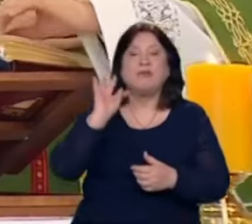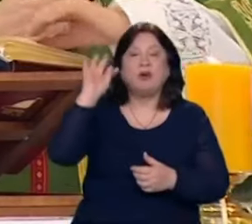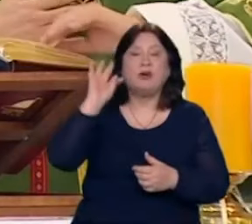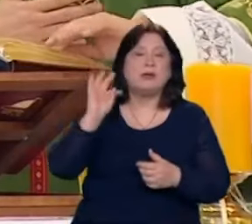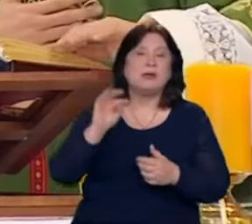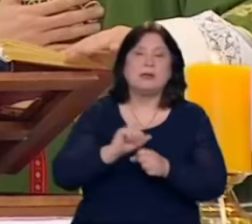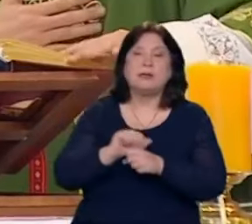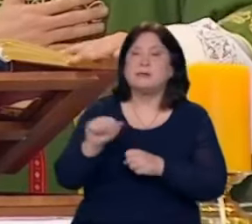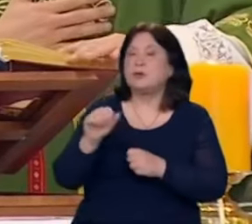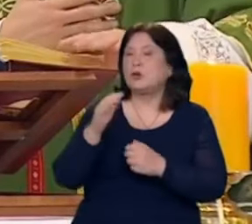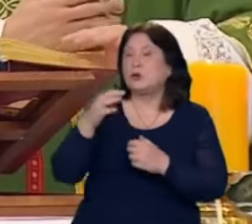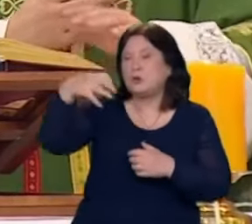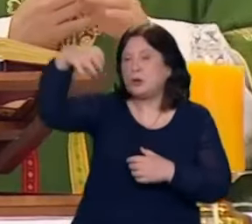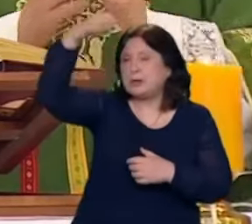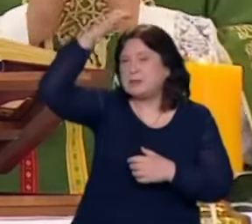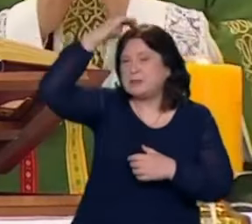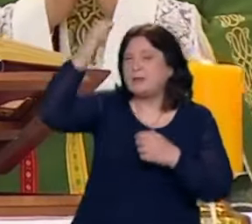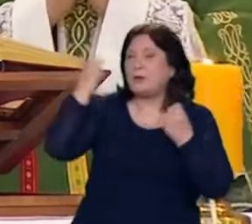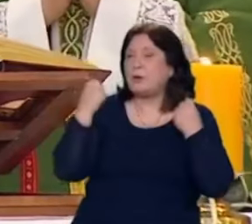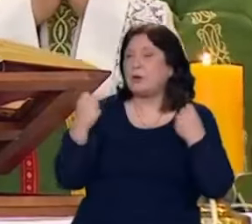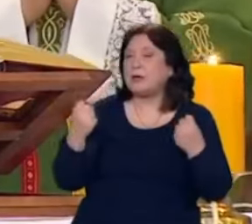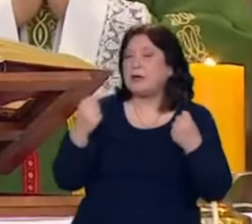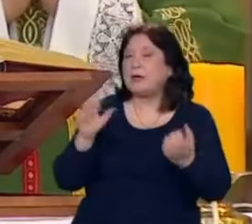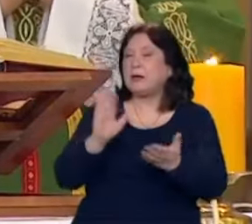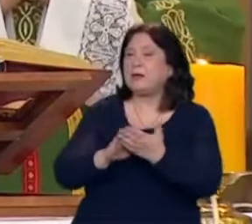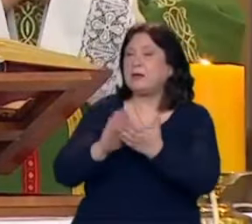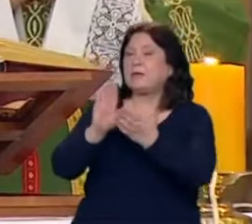jest królestwo i potęga